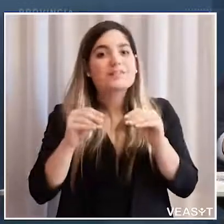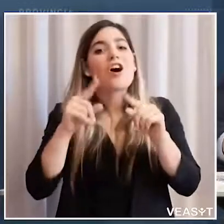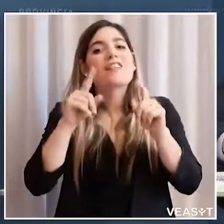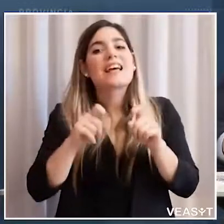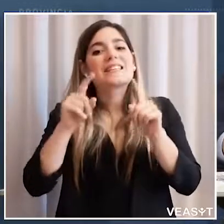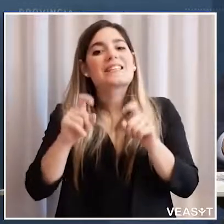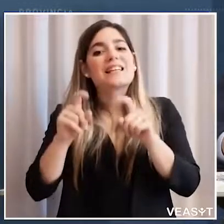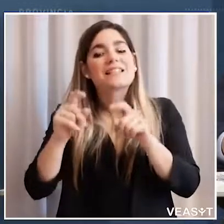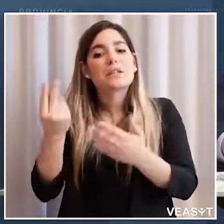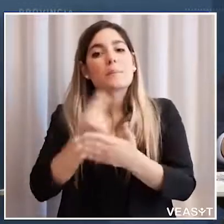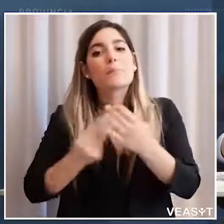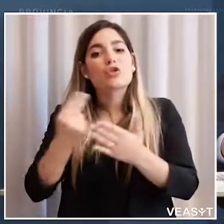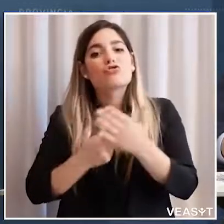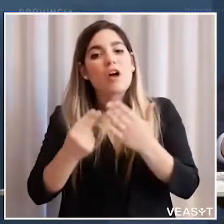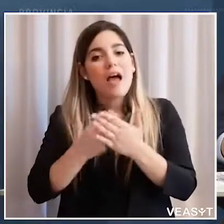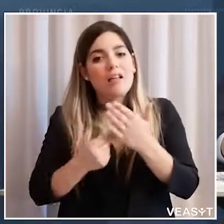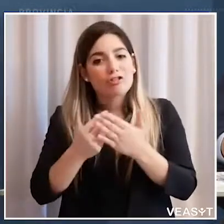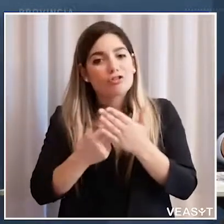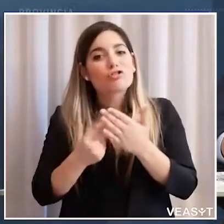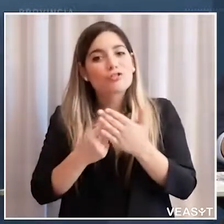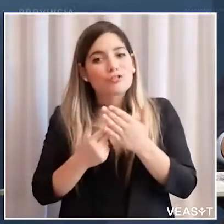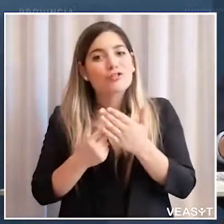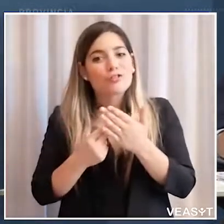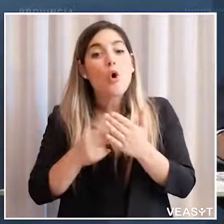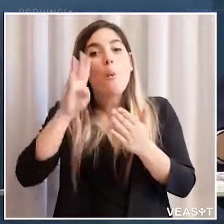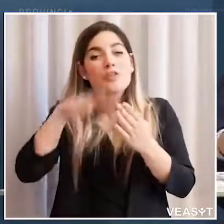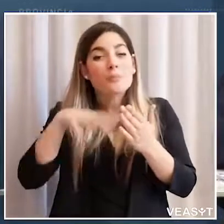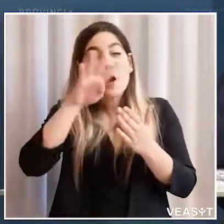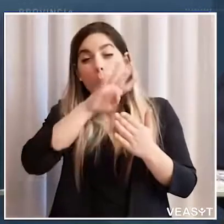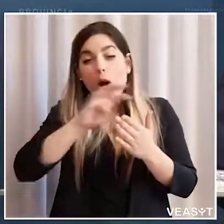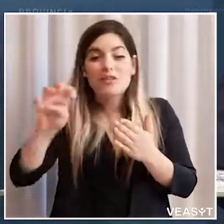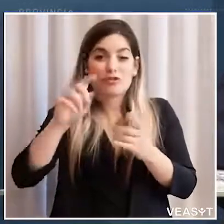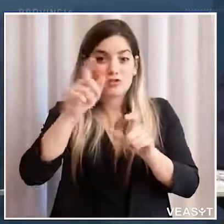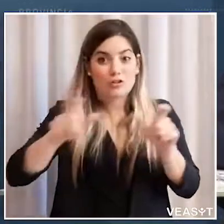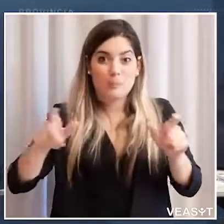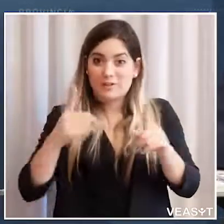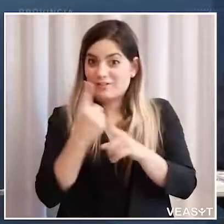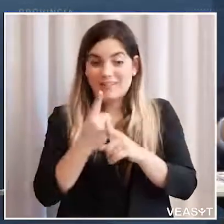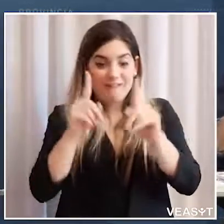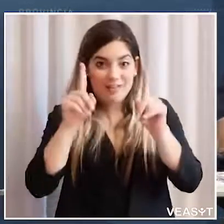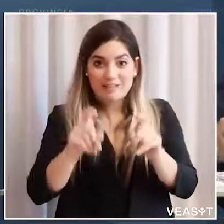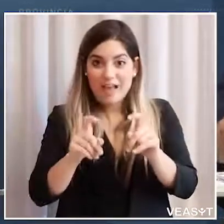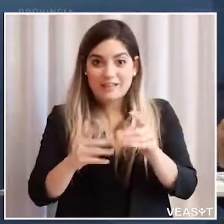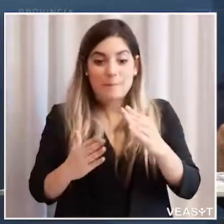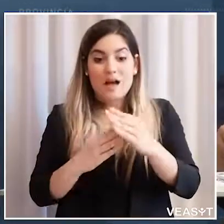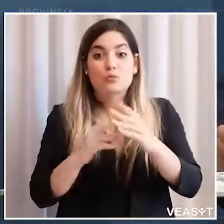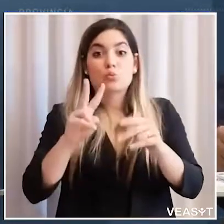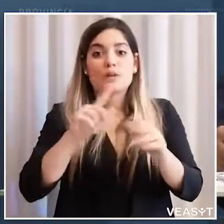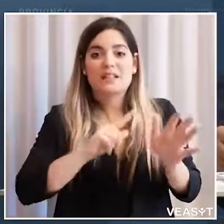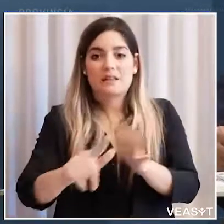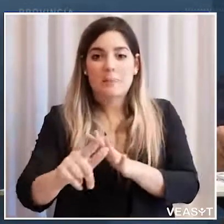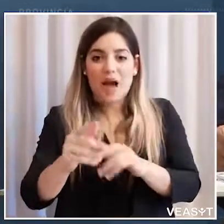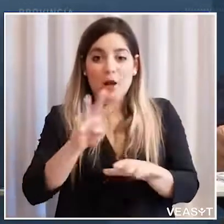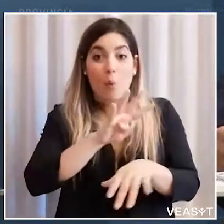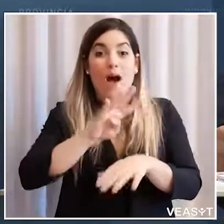di testare questo progetto dei lista della star 4.400 persone entro le prossime due